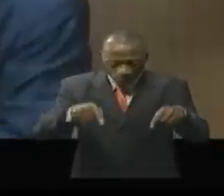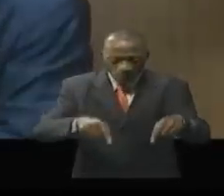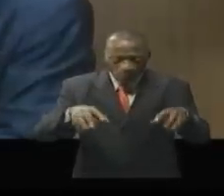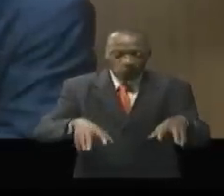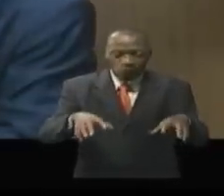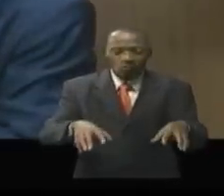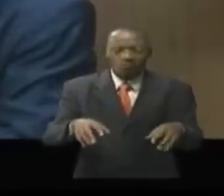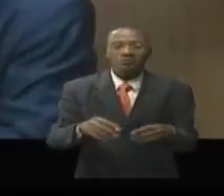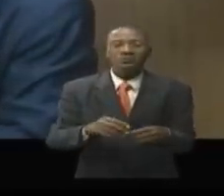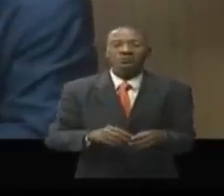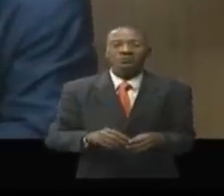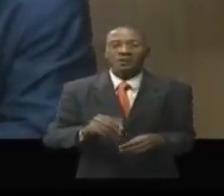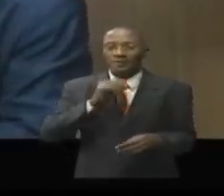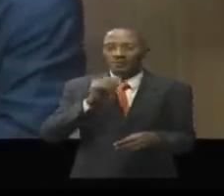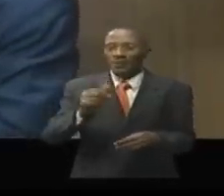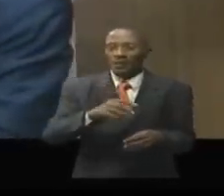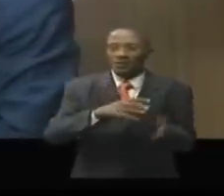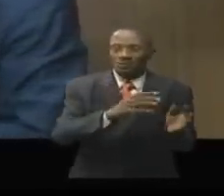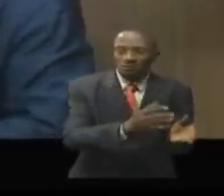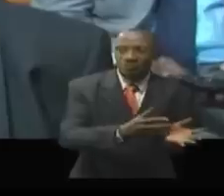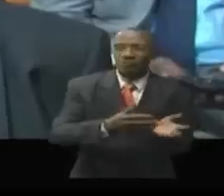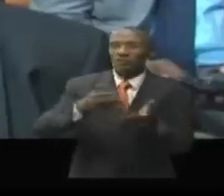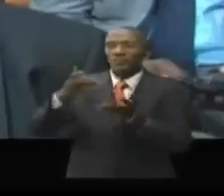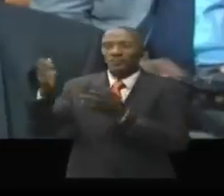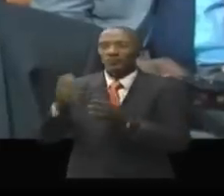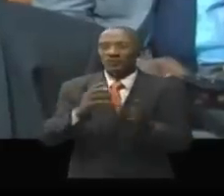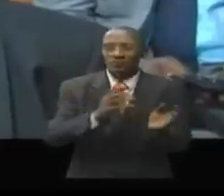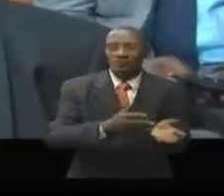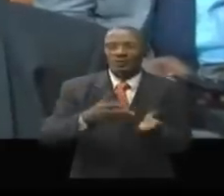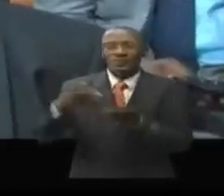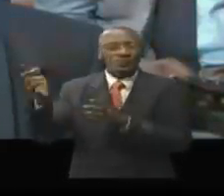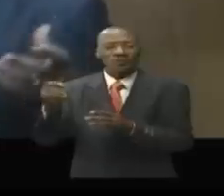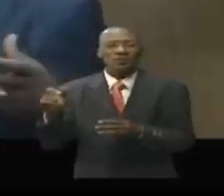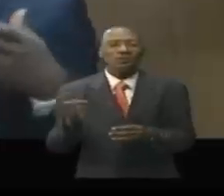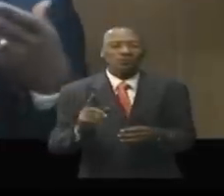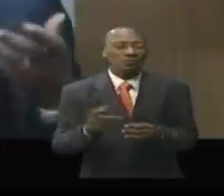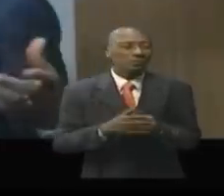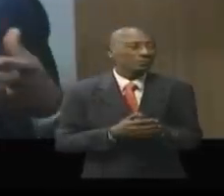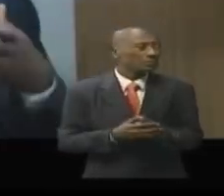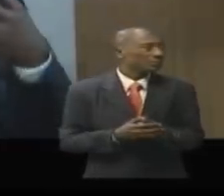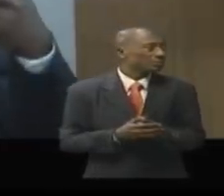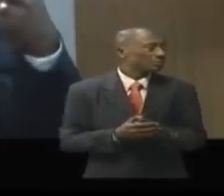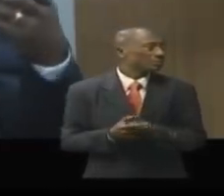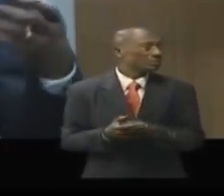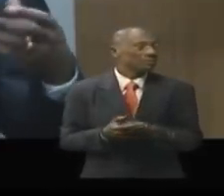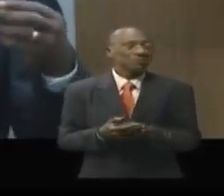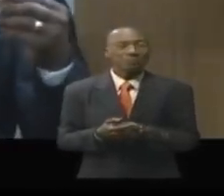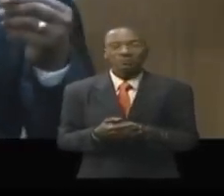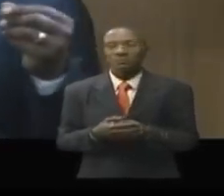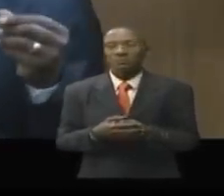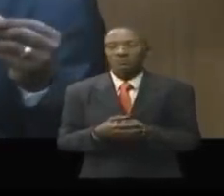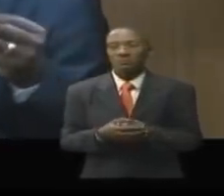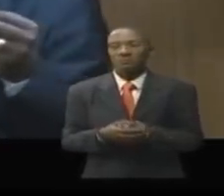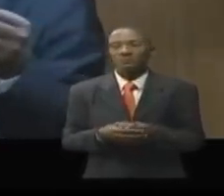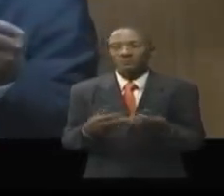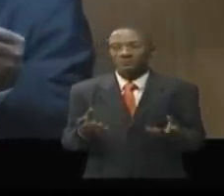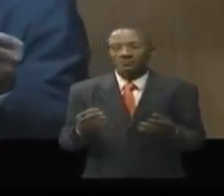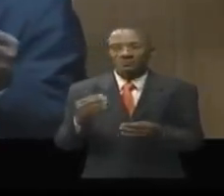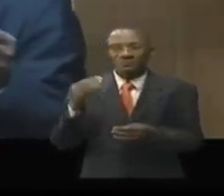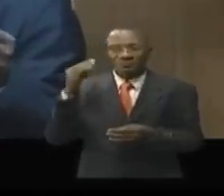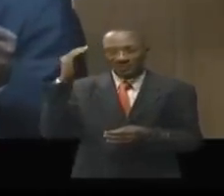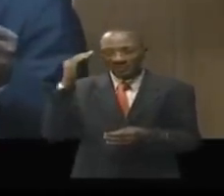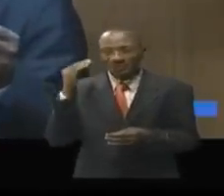Bloomberg, et donc la transition, c'est nous. Mais souvent, au niveau international, on évoque des questions